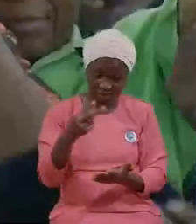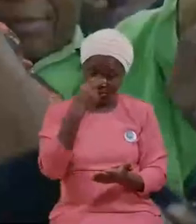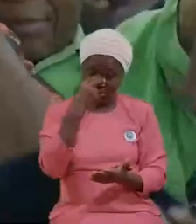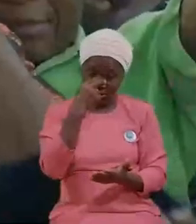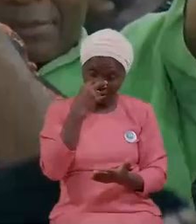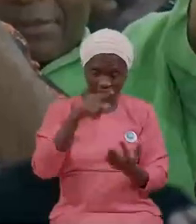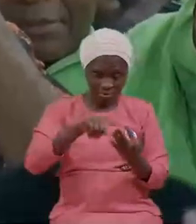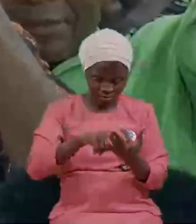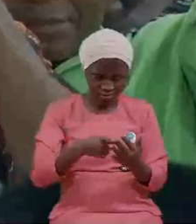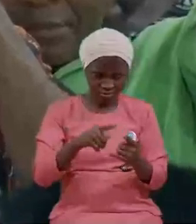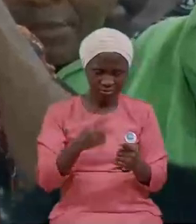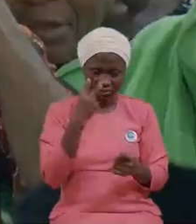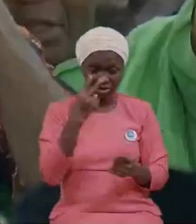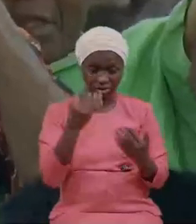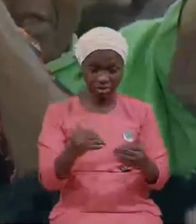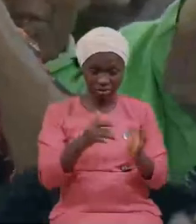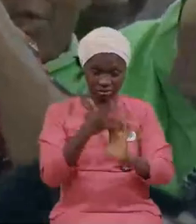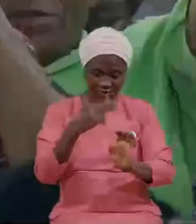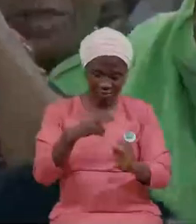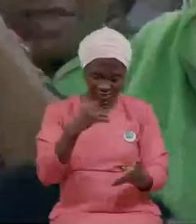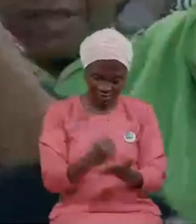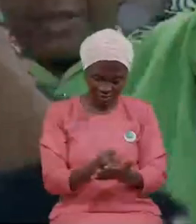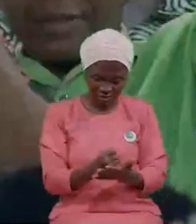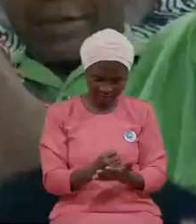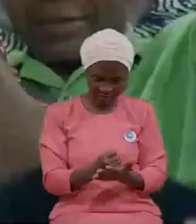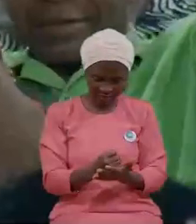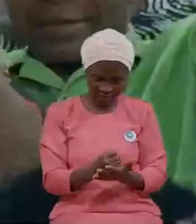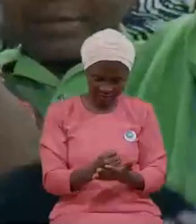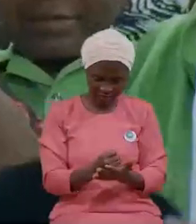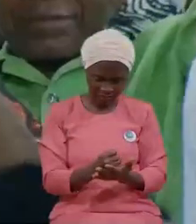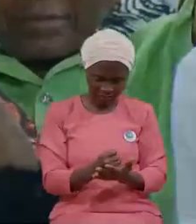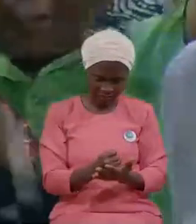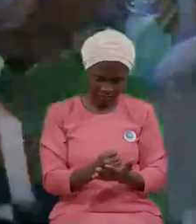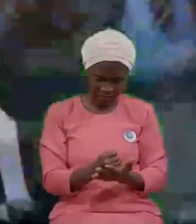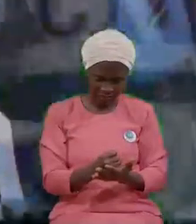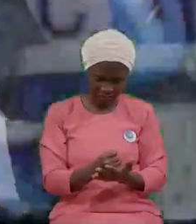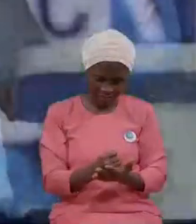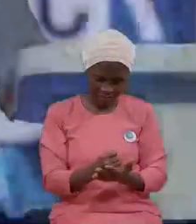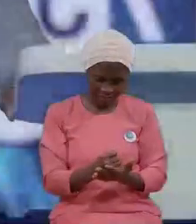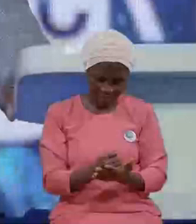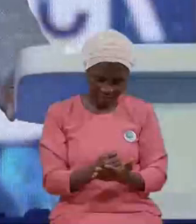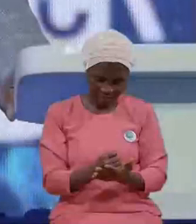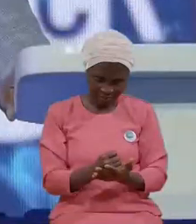Les aveugles, commencez à voir maintenant au nom de Jésus.